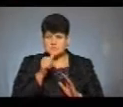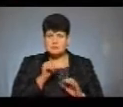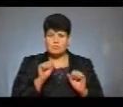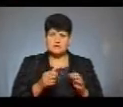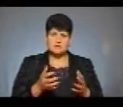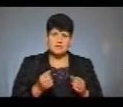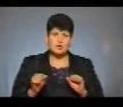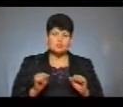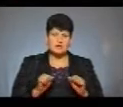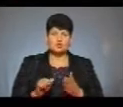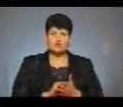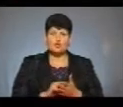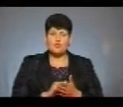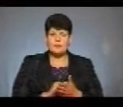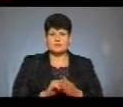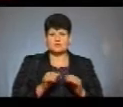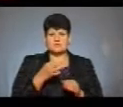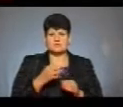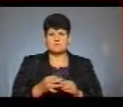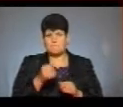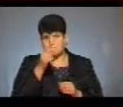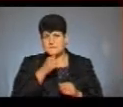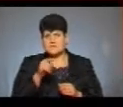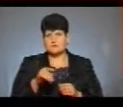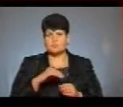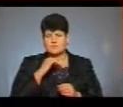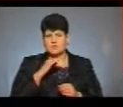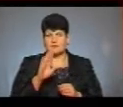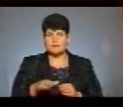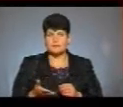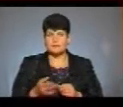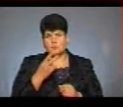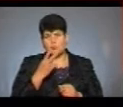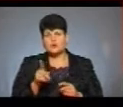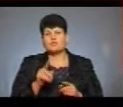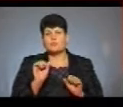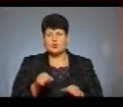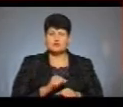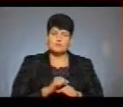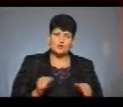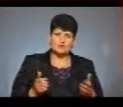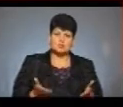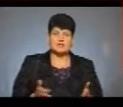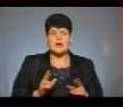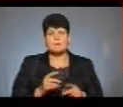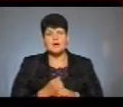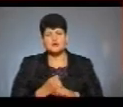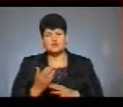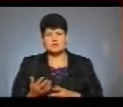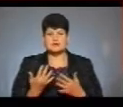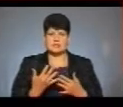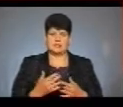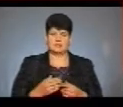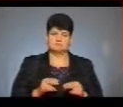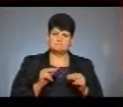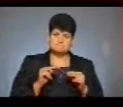прийняти якийсь розпорядчий документ, який може сказати, от місяць собі випробувальний термін, ми побачимо, що ти вмієш, що ти можеш, як ти працюєш, наскільки